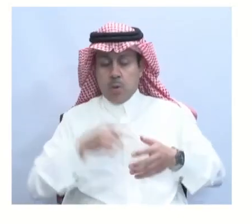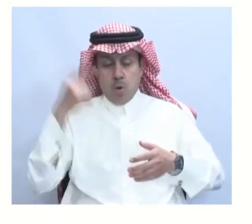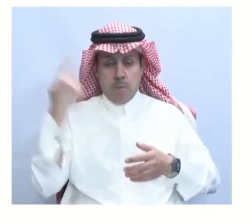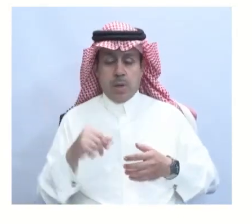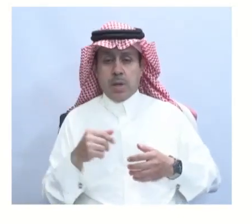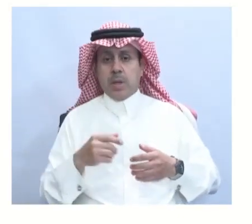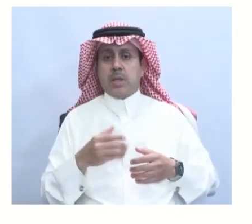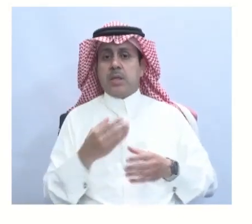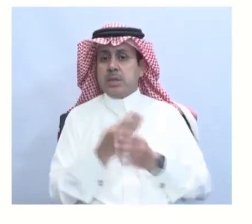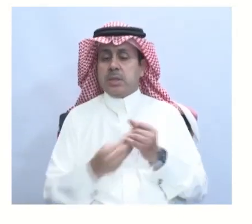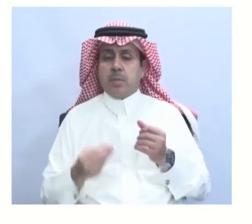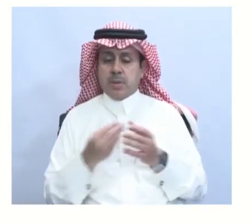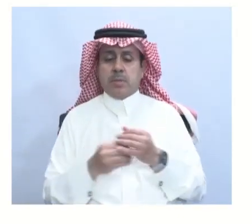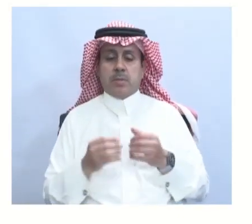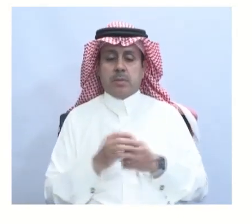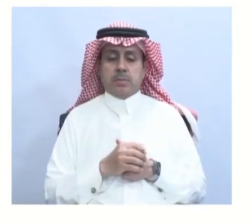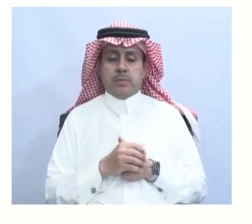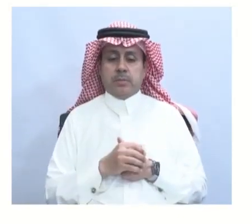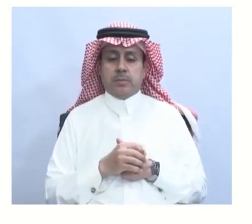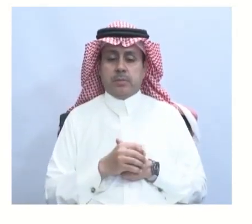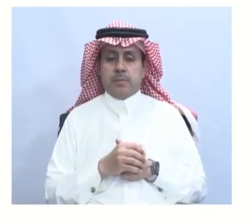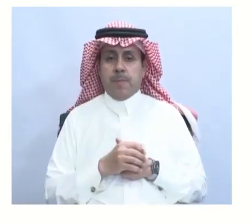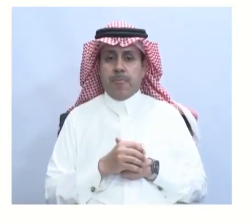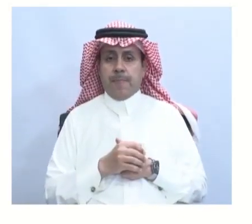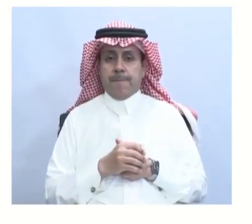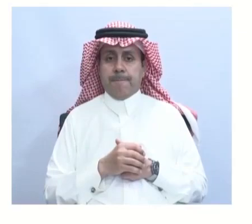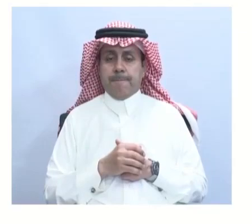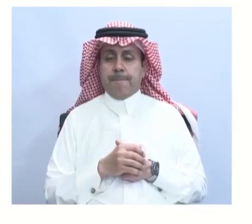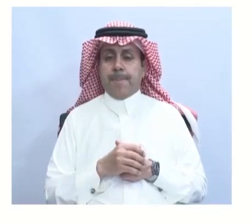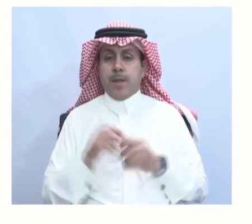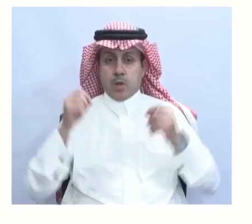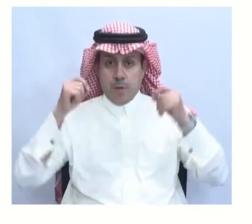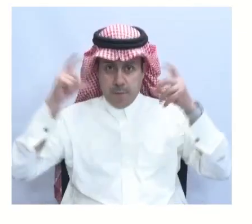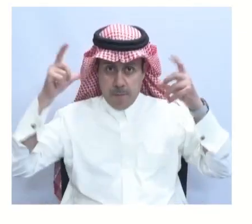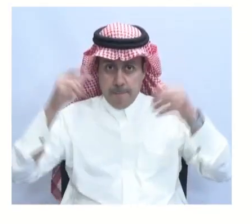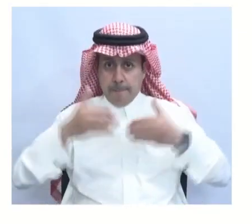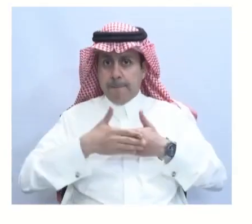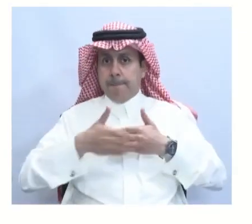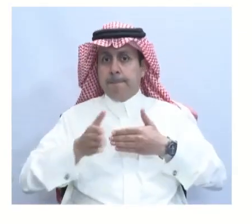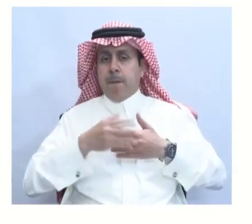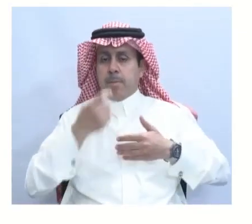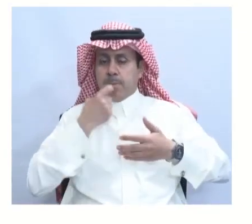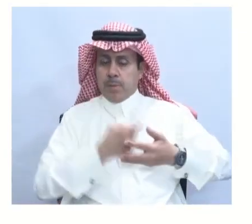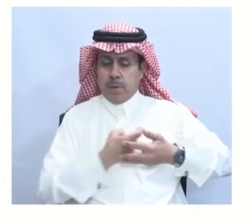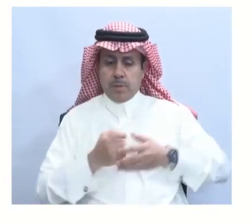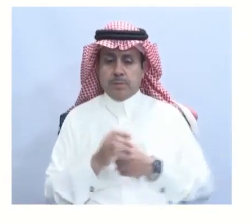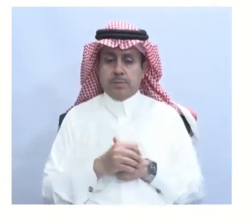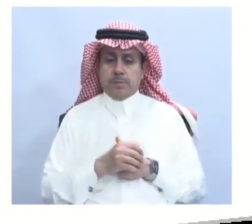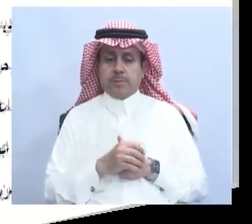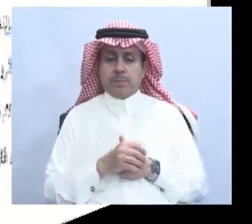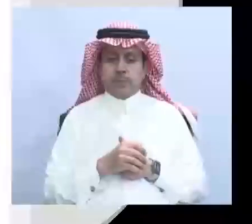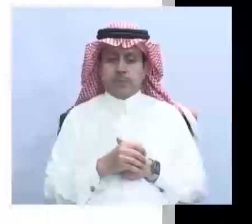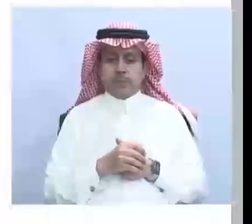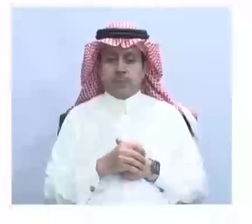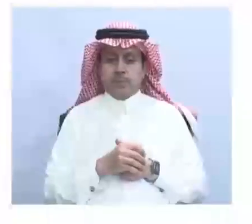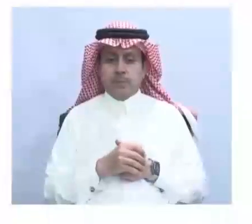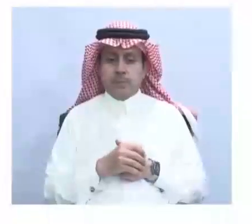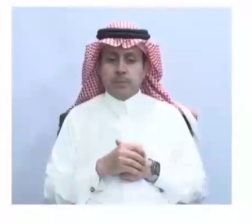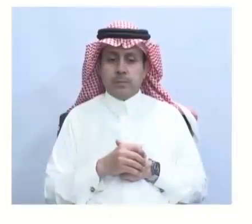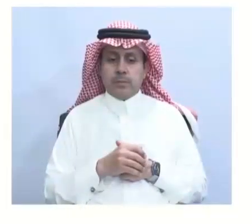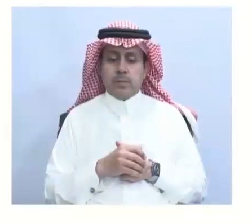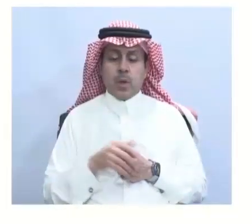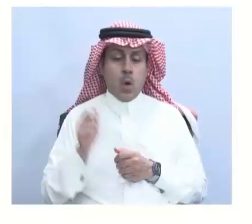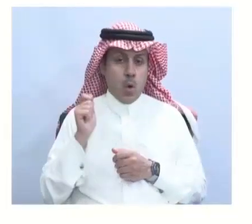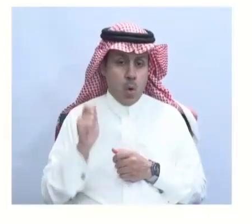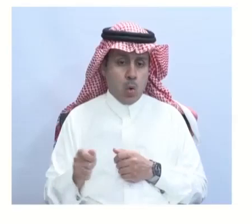يحرم من النسب هذه قاعده لابد ان تفهم في باب الرضاع بعد هذا ايها الطلاب والطالبات ناتي الى